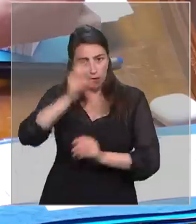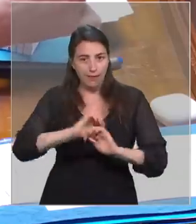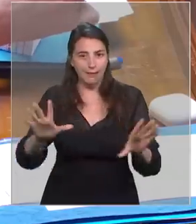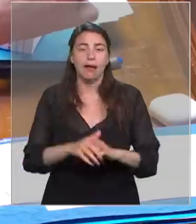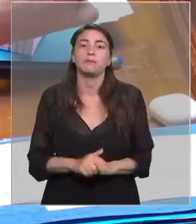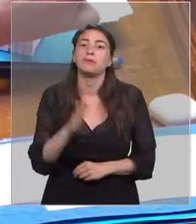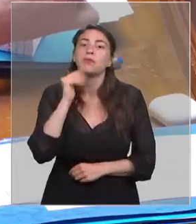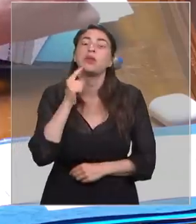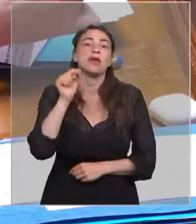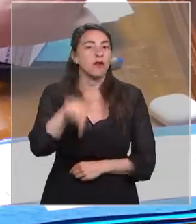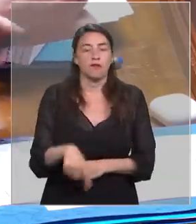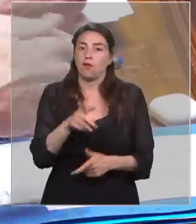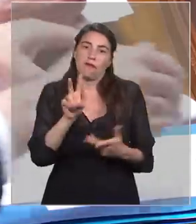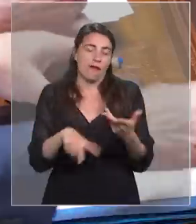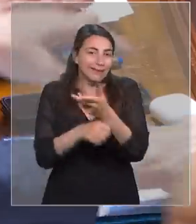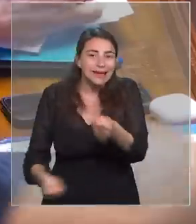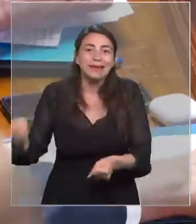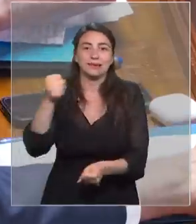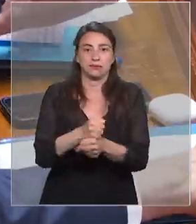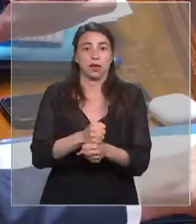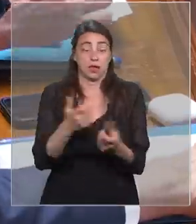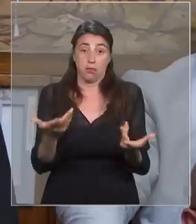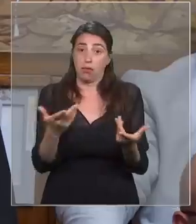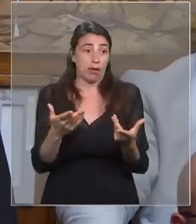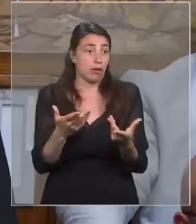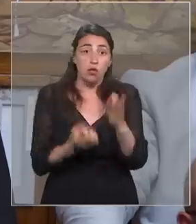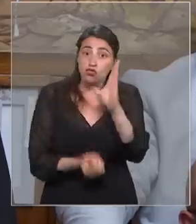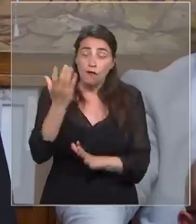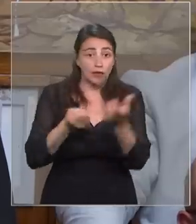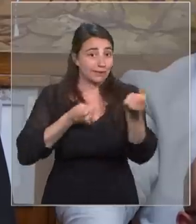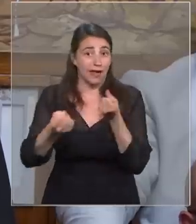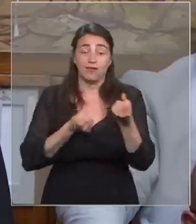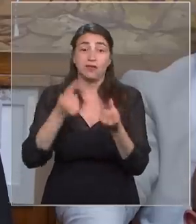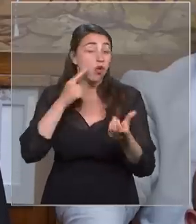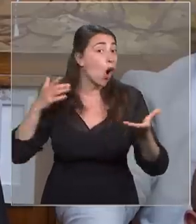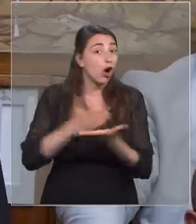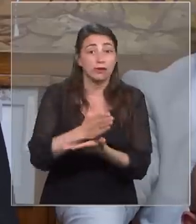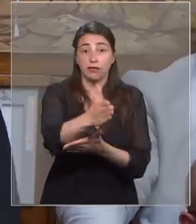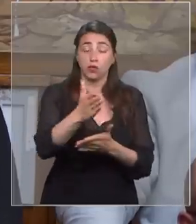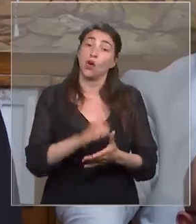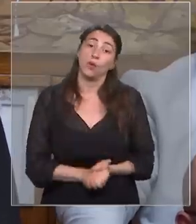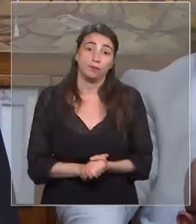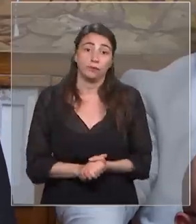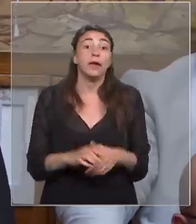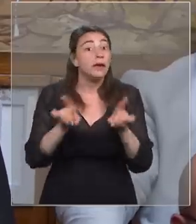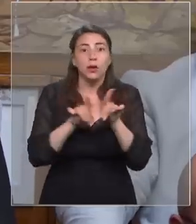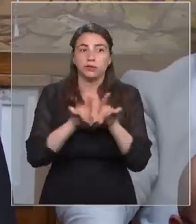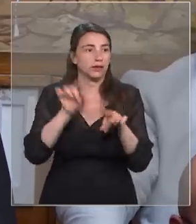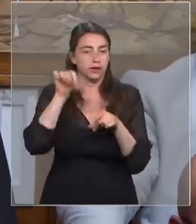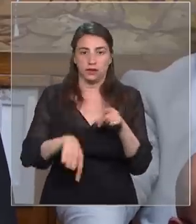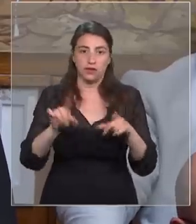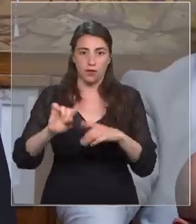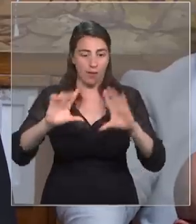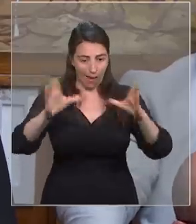de refonder un vrai service public de l'orientation et de redonner des moyens à l'université pour accueillir tous les étudiants. La seule façon